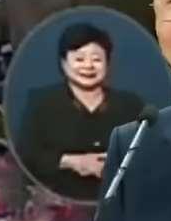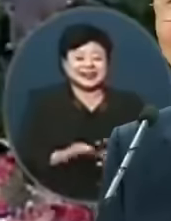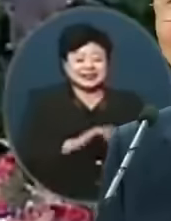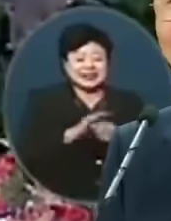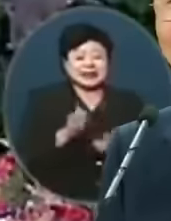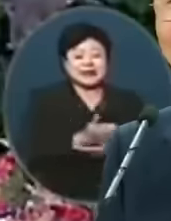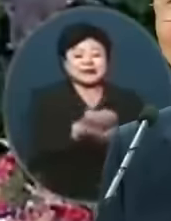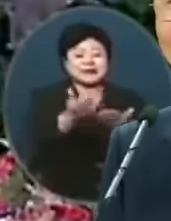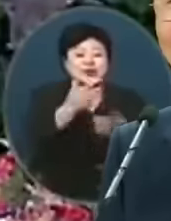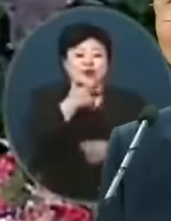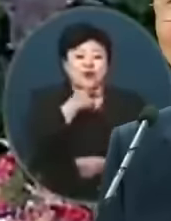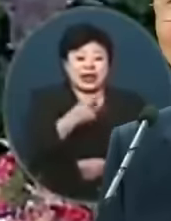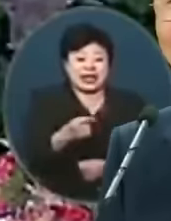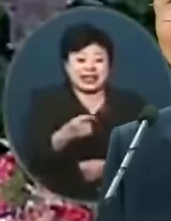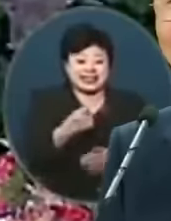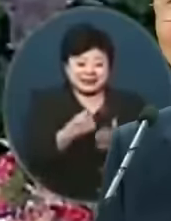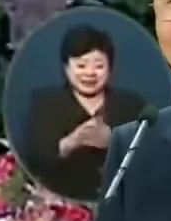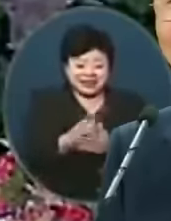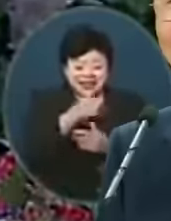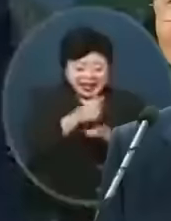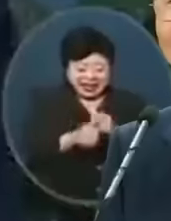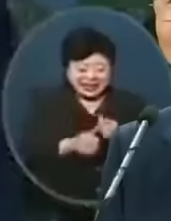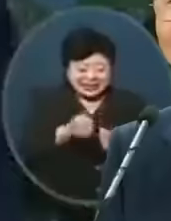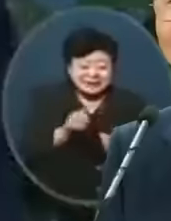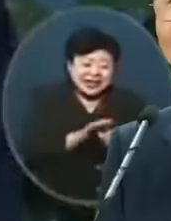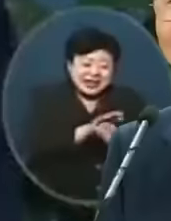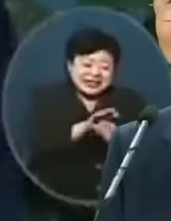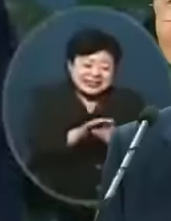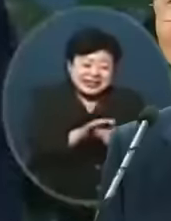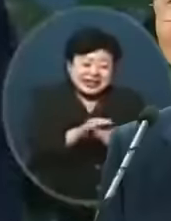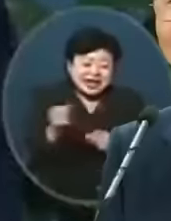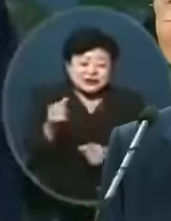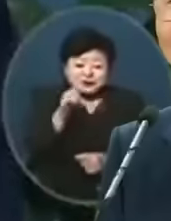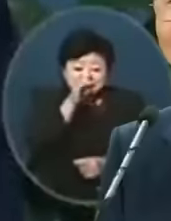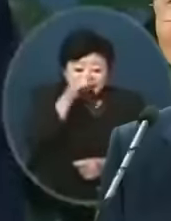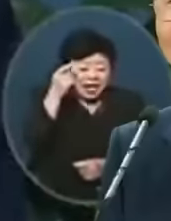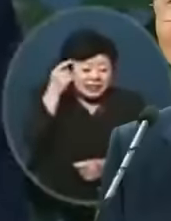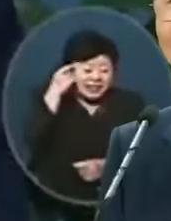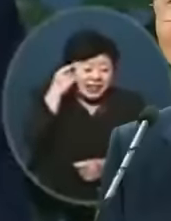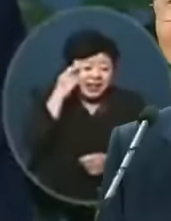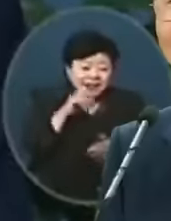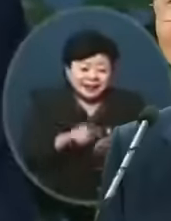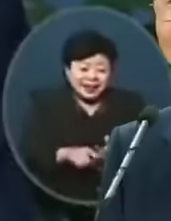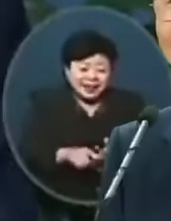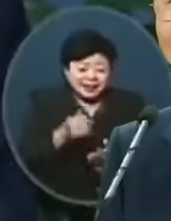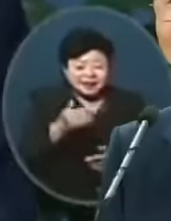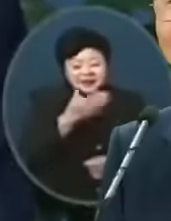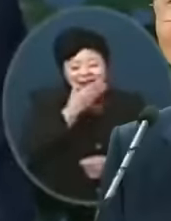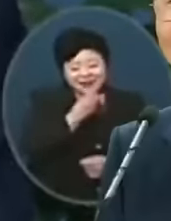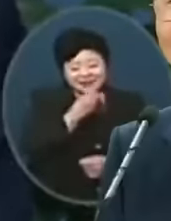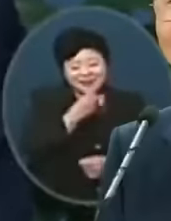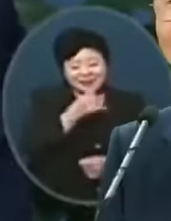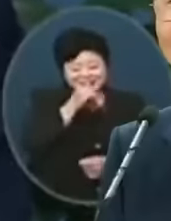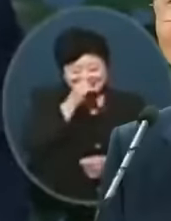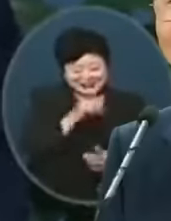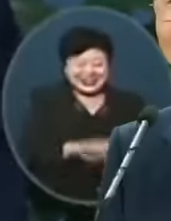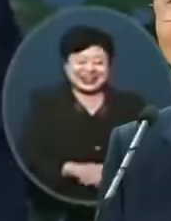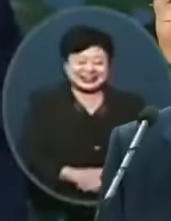사랑을 베풀기를 원하시고 있기 때문에 하나님의 사랑을 받고 있다고 생각할 때 여러분은 행복해지는 것입니다.